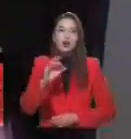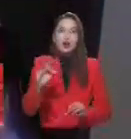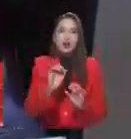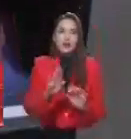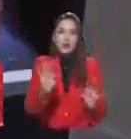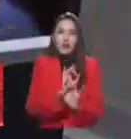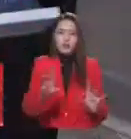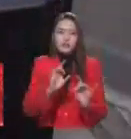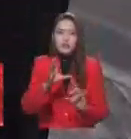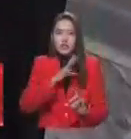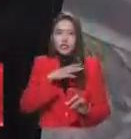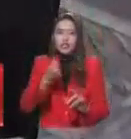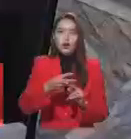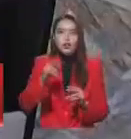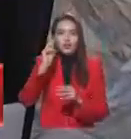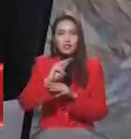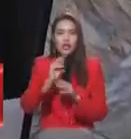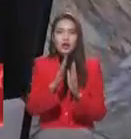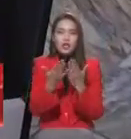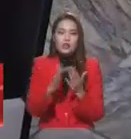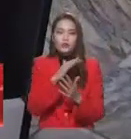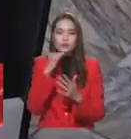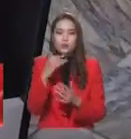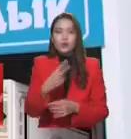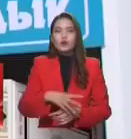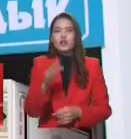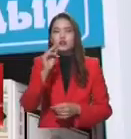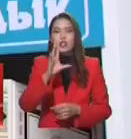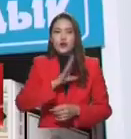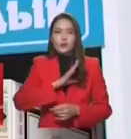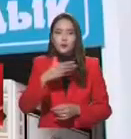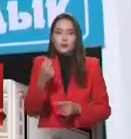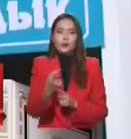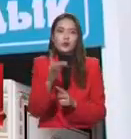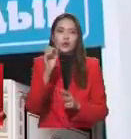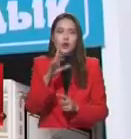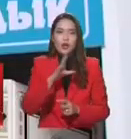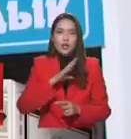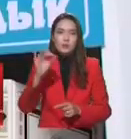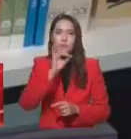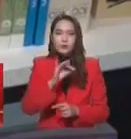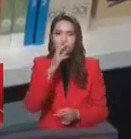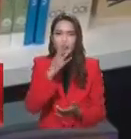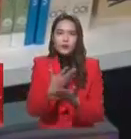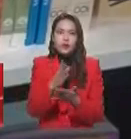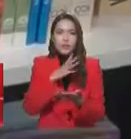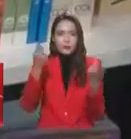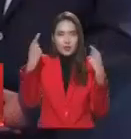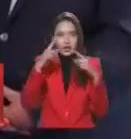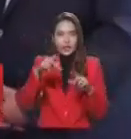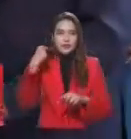открыть президентскую библиотеку, которая будет работать 24 часа в сутки. Мы первые, кто решил реализовать эту инициативу